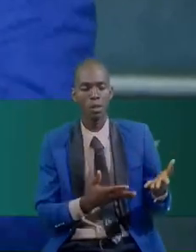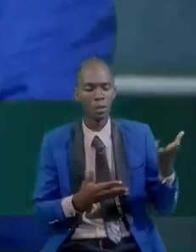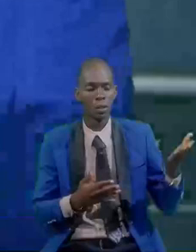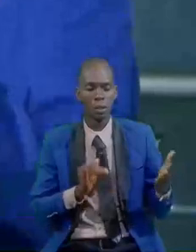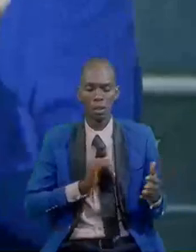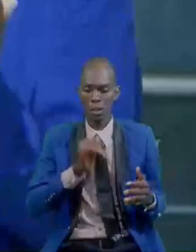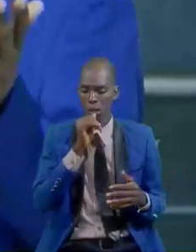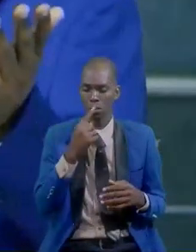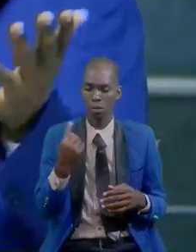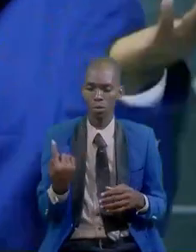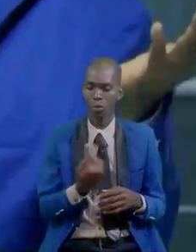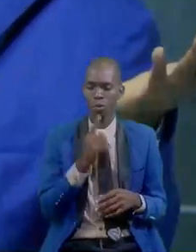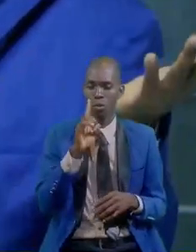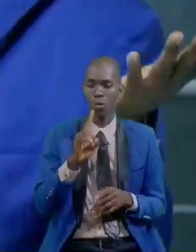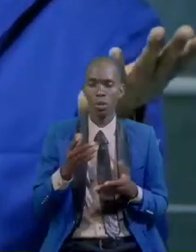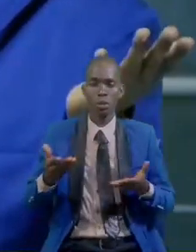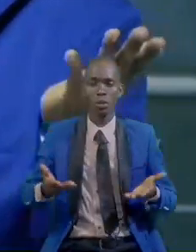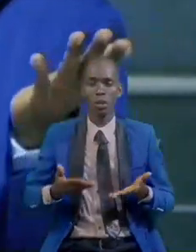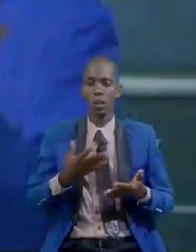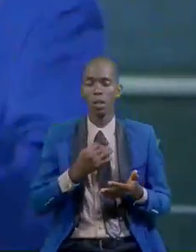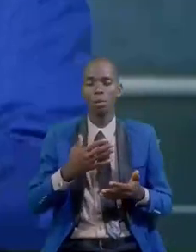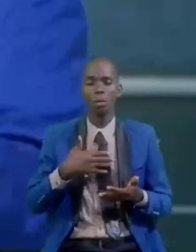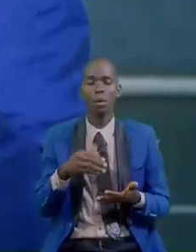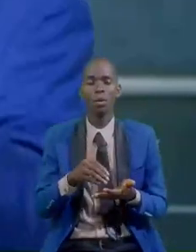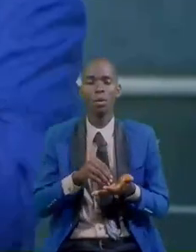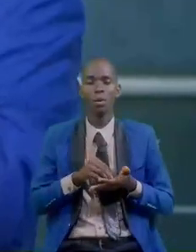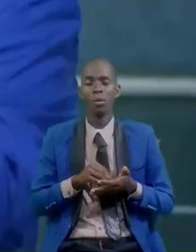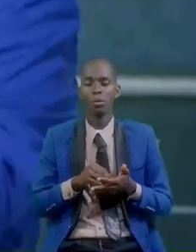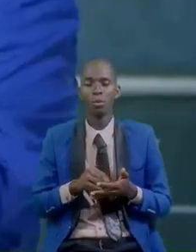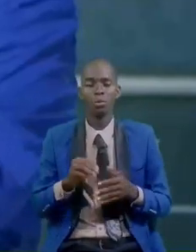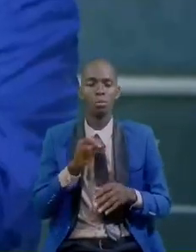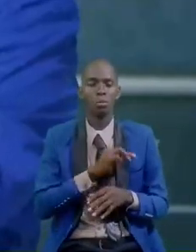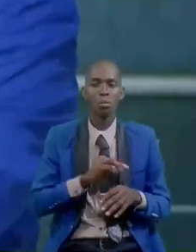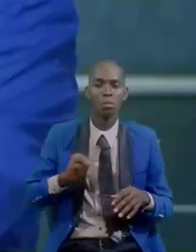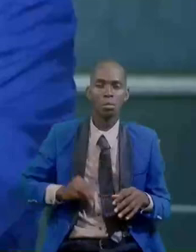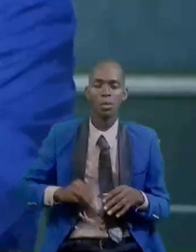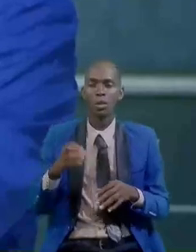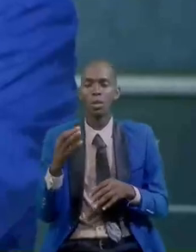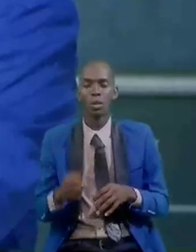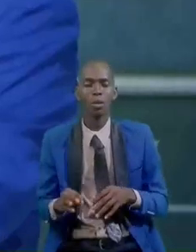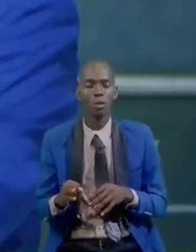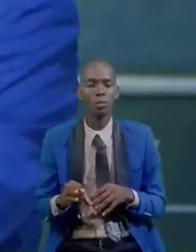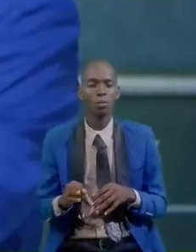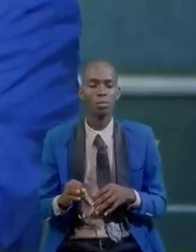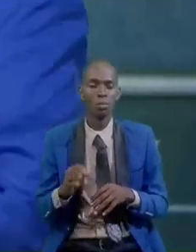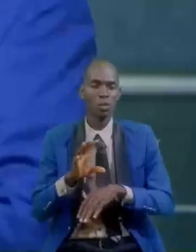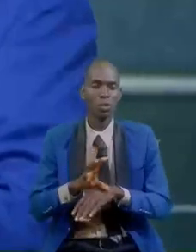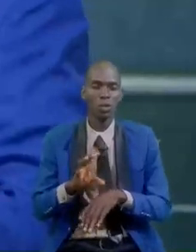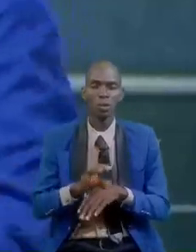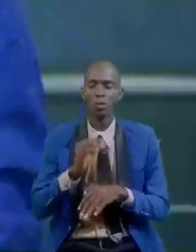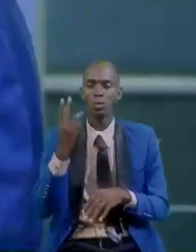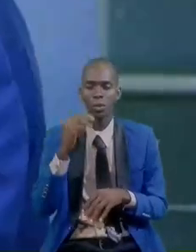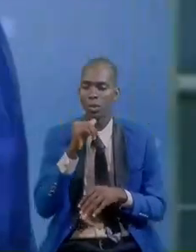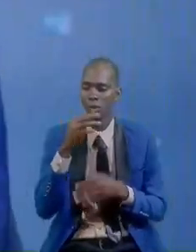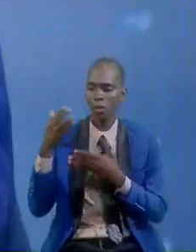et les gens de la vie profonde ne tiennent pas dans un coin pour me donner Amen,